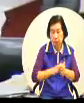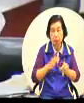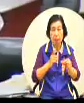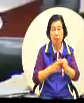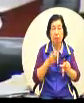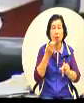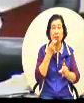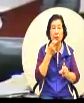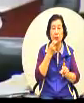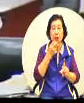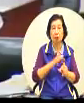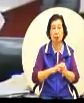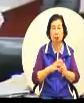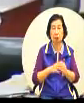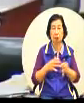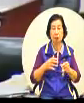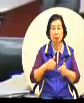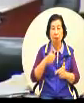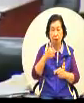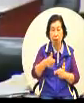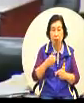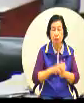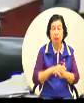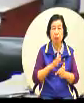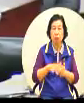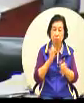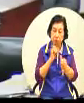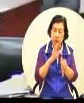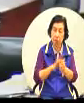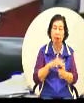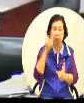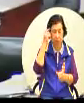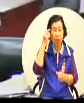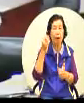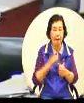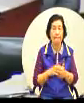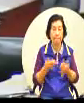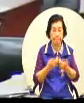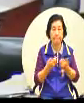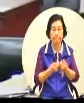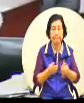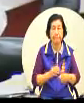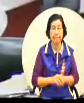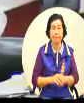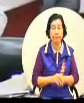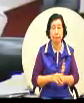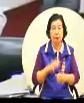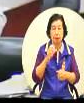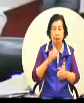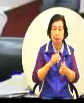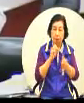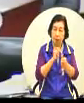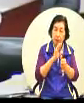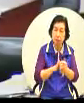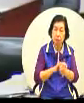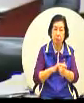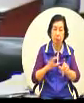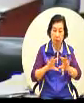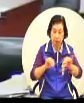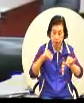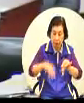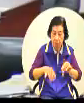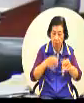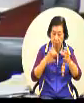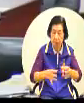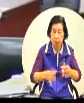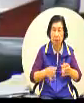程处处长不配合我们高雄市地方建设的需求，不配合部